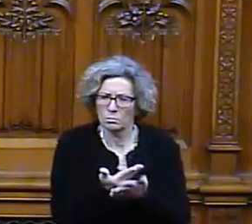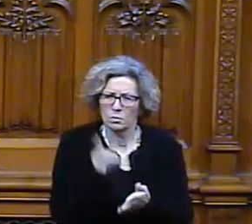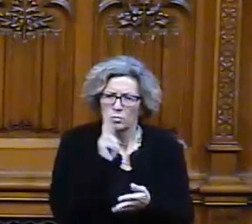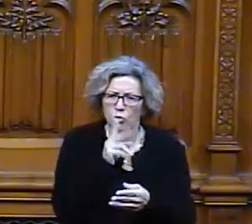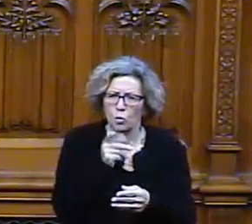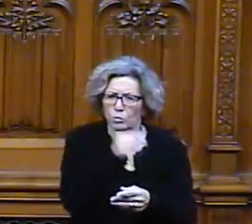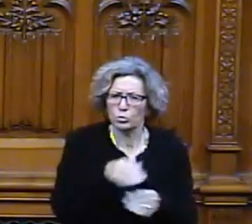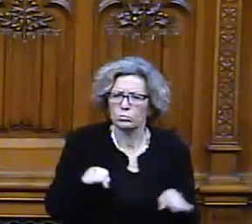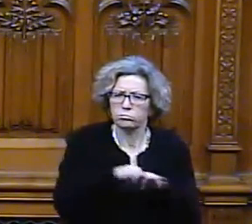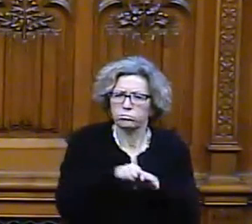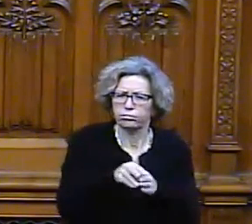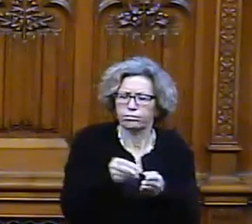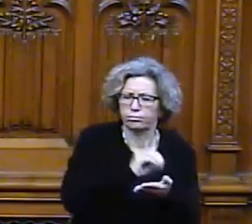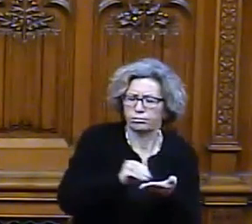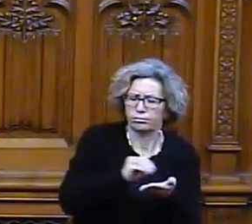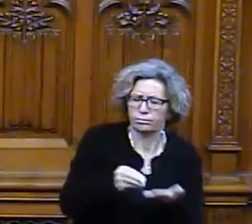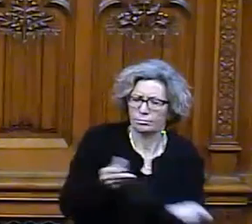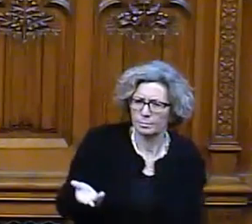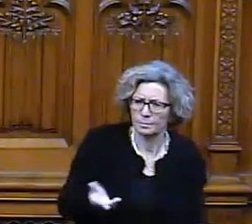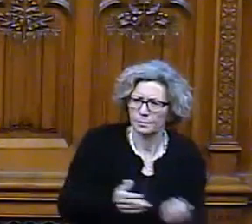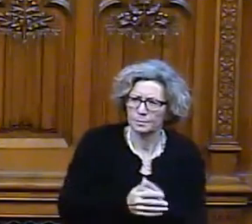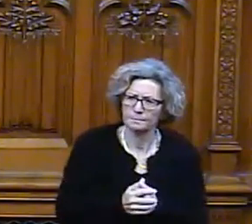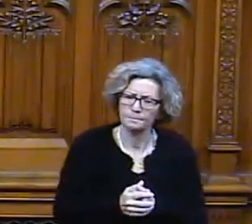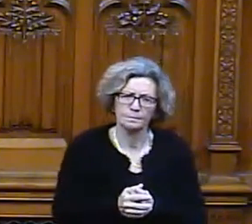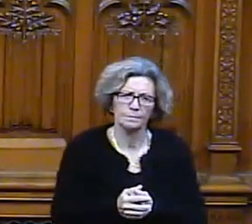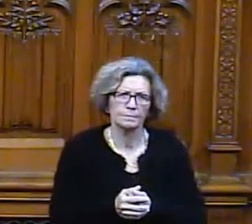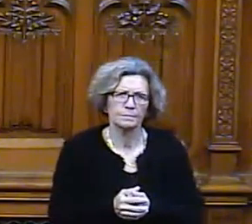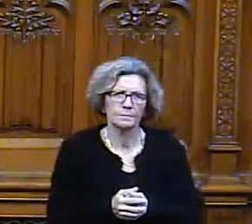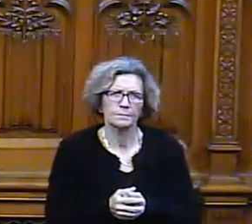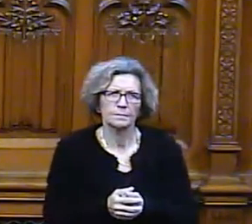in ein Koalitionsüberabkommen schreiben soll.